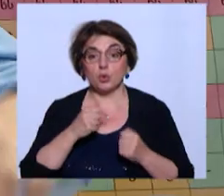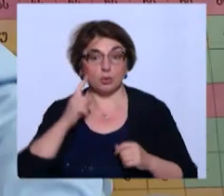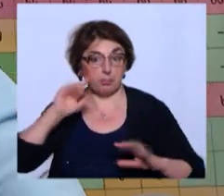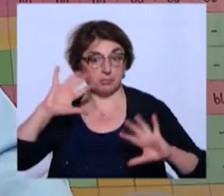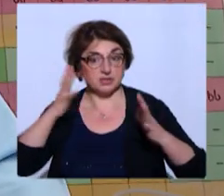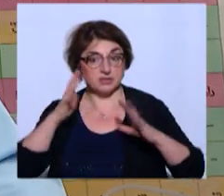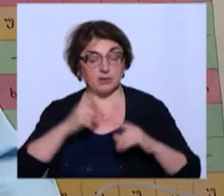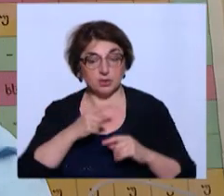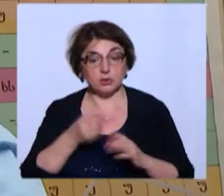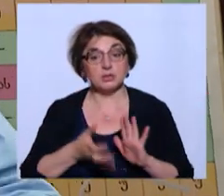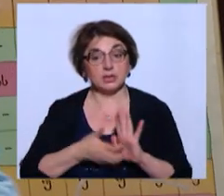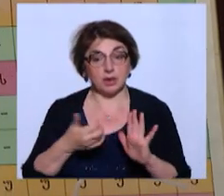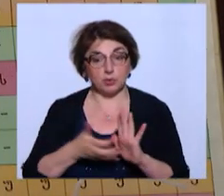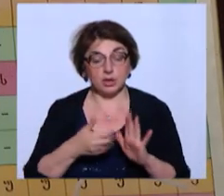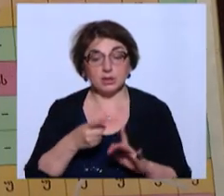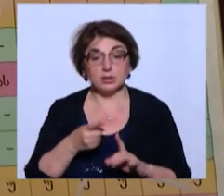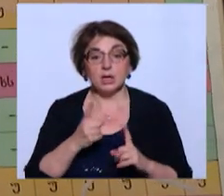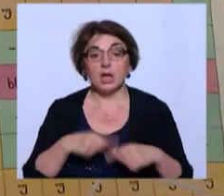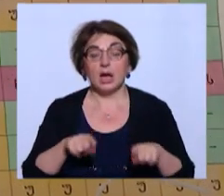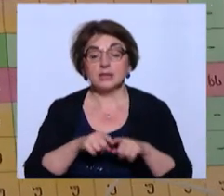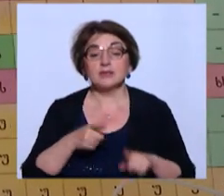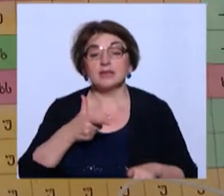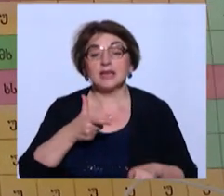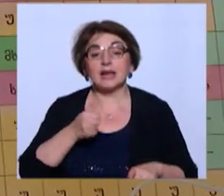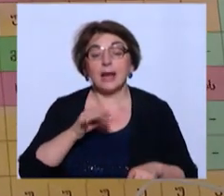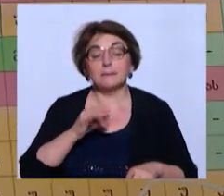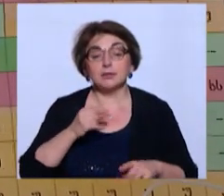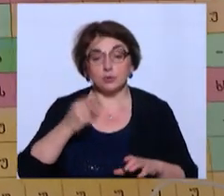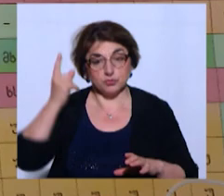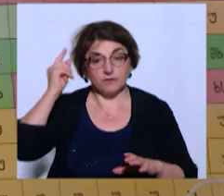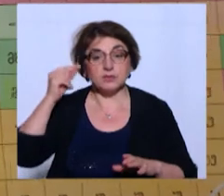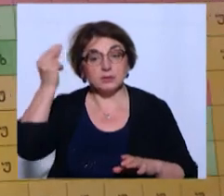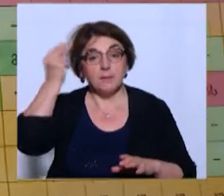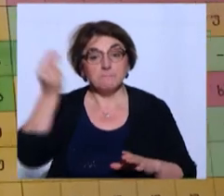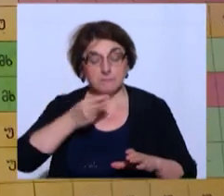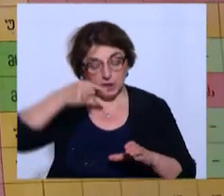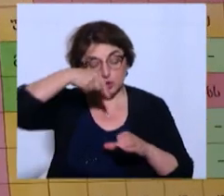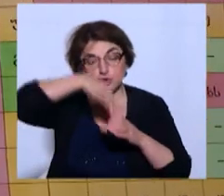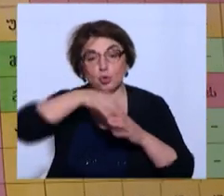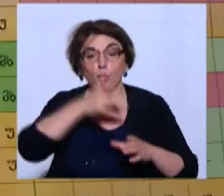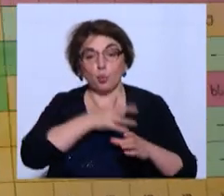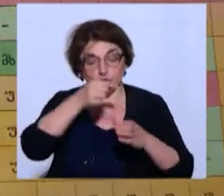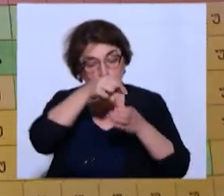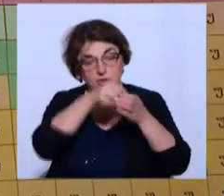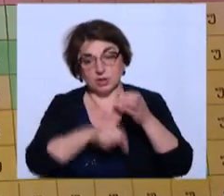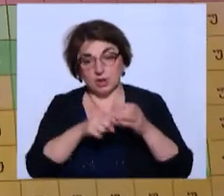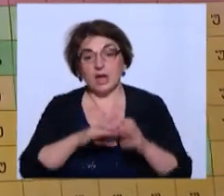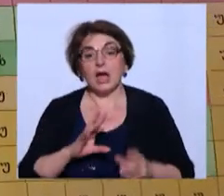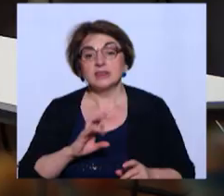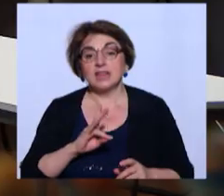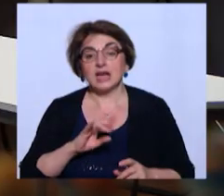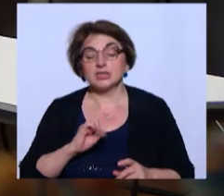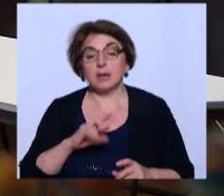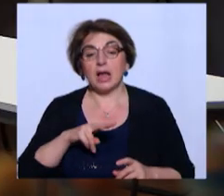როგორი ბზინვარე იყო, ეს არის გამონაკლისი და ასევე გრაფიტი, რომელიც გამოიყენება ფანქრის გულებში და შეგახსენებ, რომ ეს არის ნახშირბადის